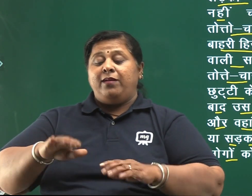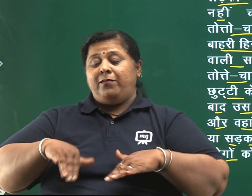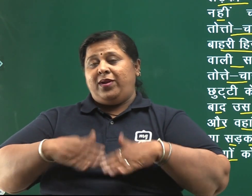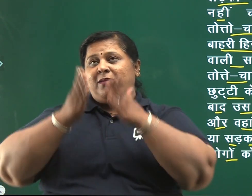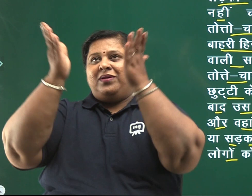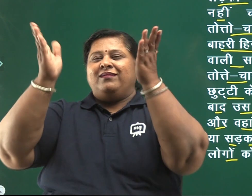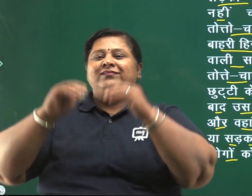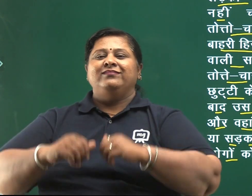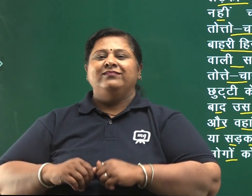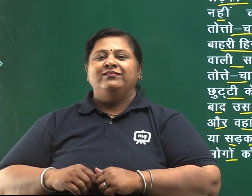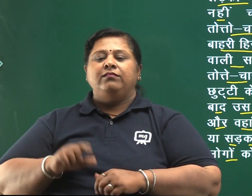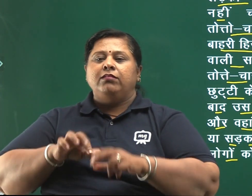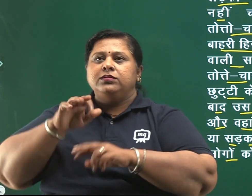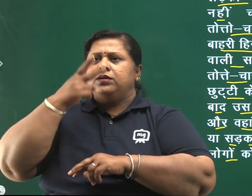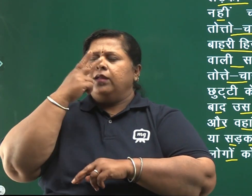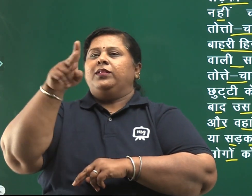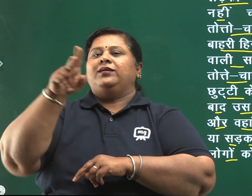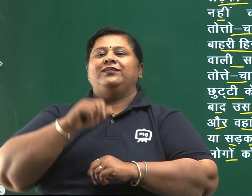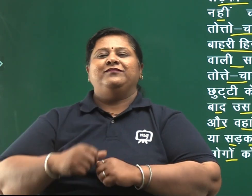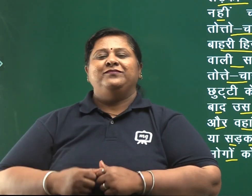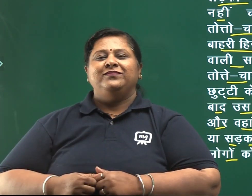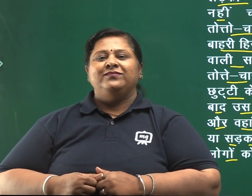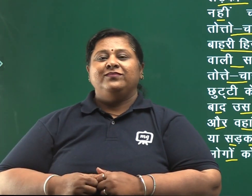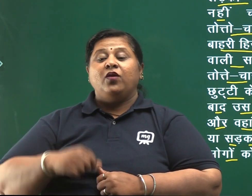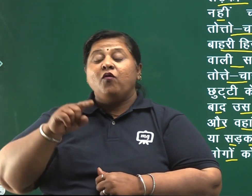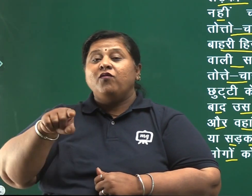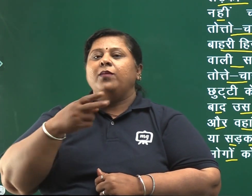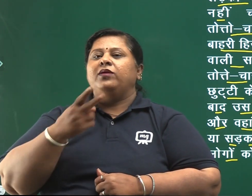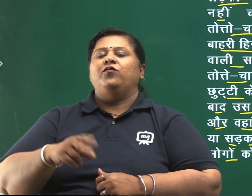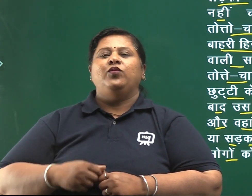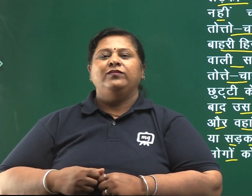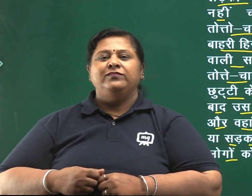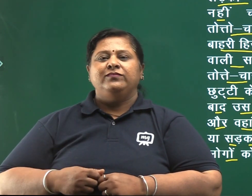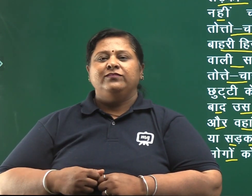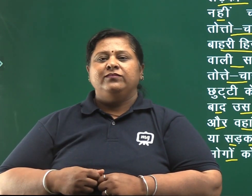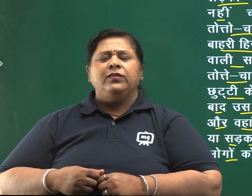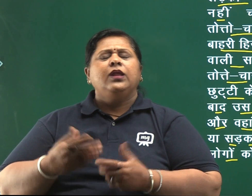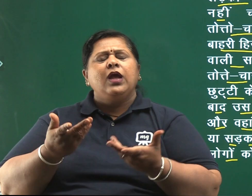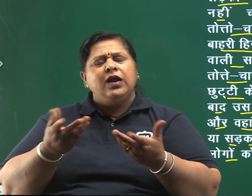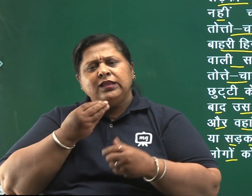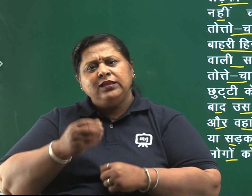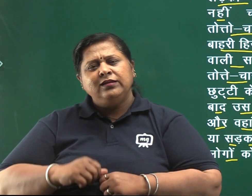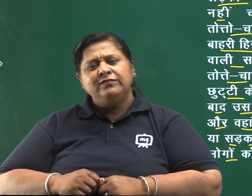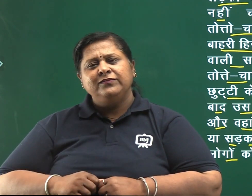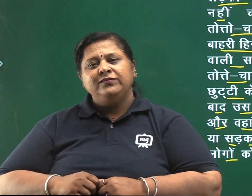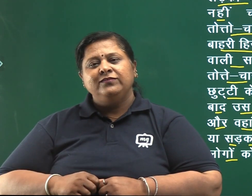पर चढ़ी मिलती थी और वहाँ पर वो क्या करती थी?